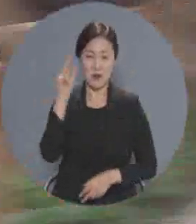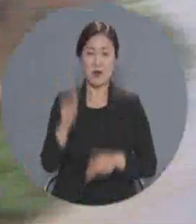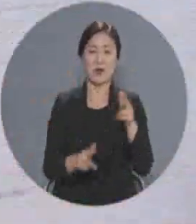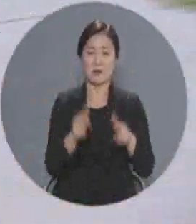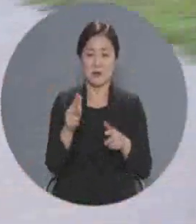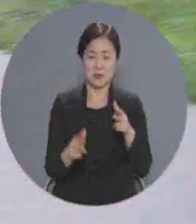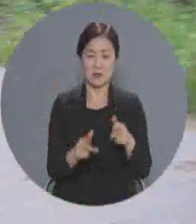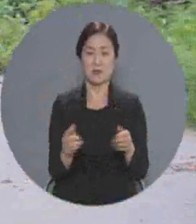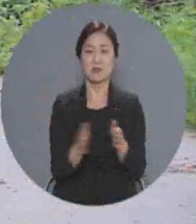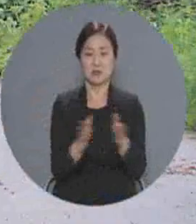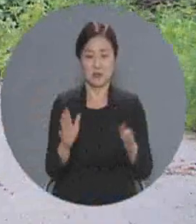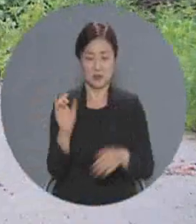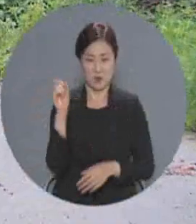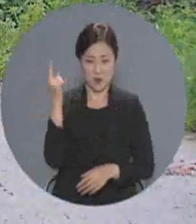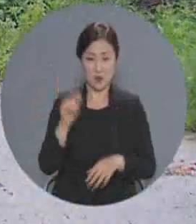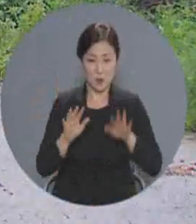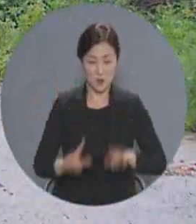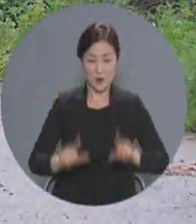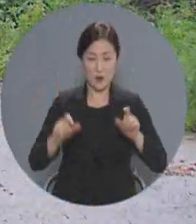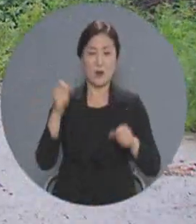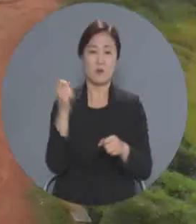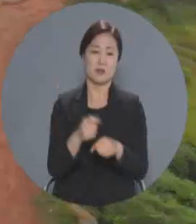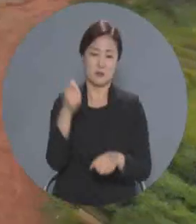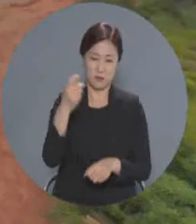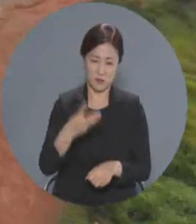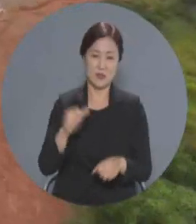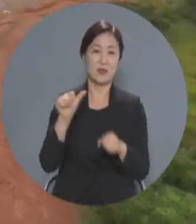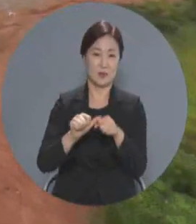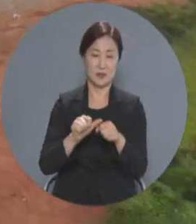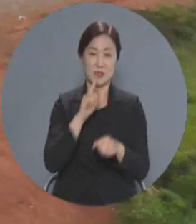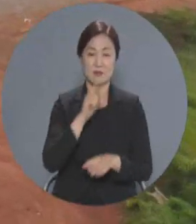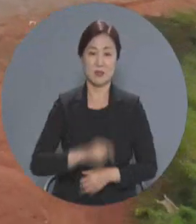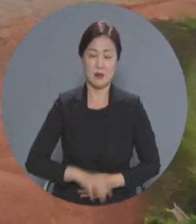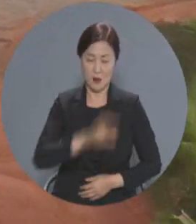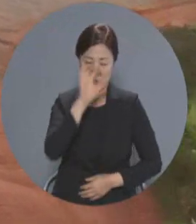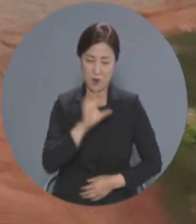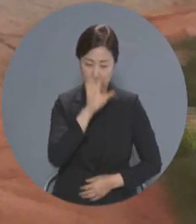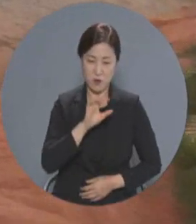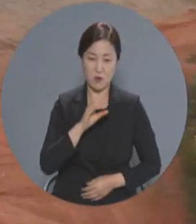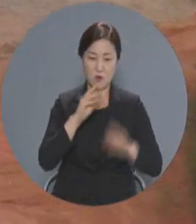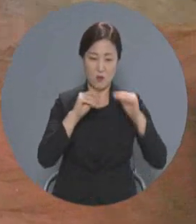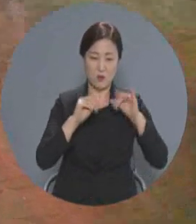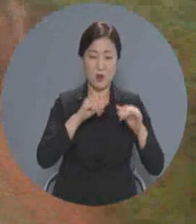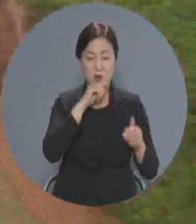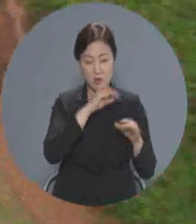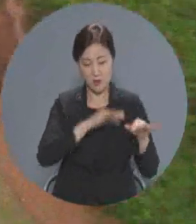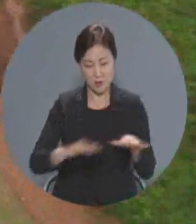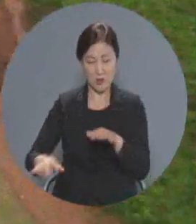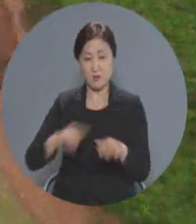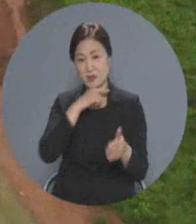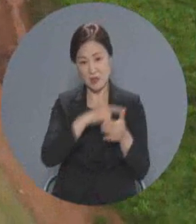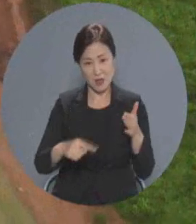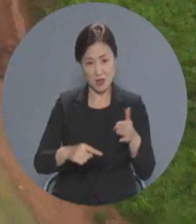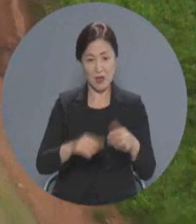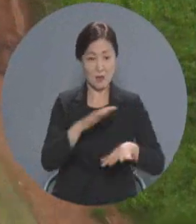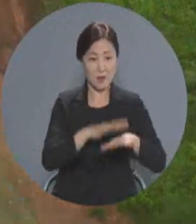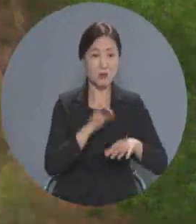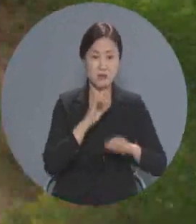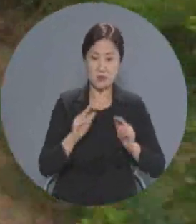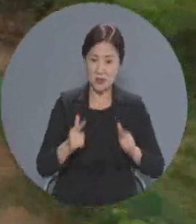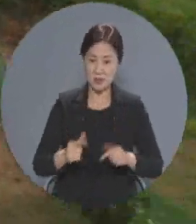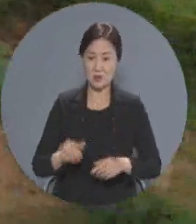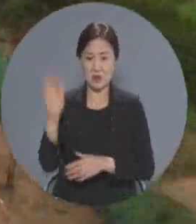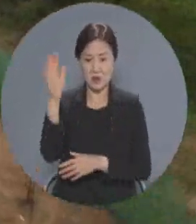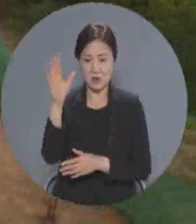공사가 시작된 이후 올해만 벌써 5번째입니다. 반복되는 토사 피해에 밭작물이나 과수 농사는 물론 달기나